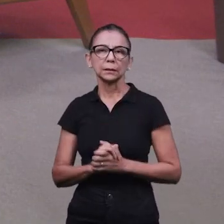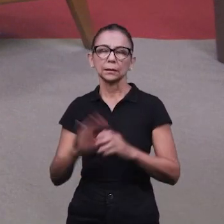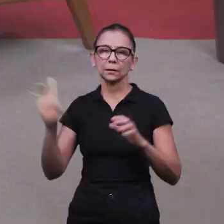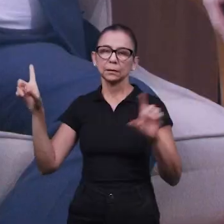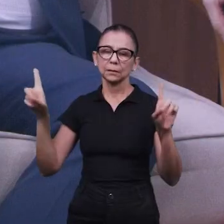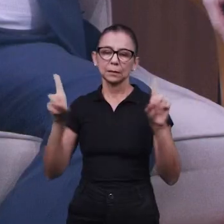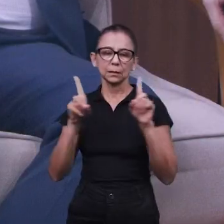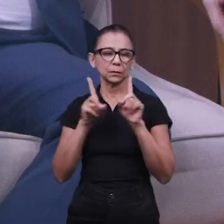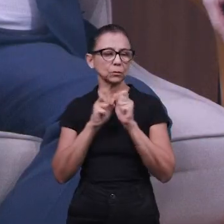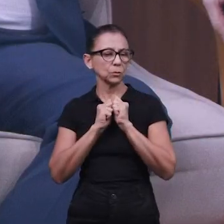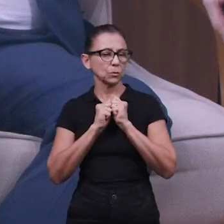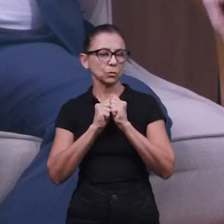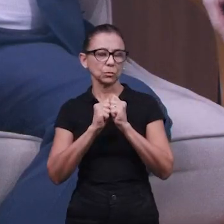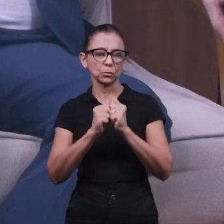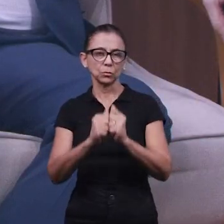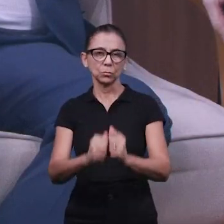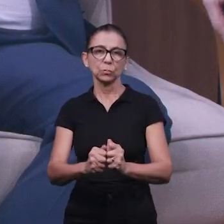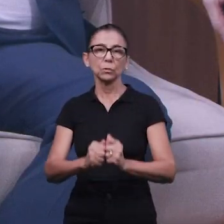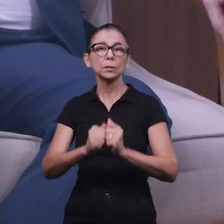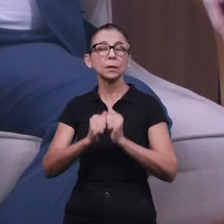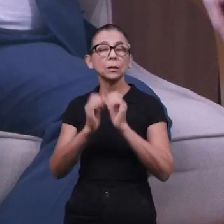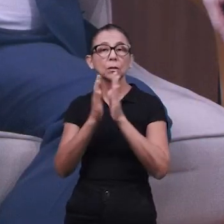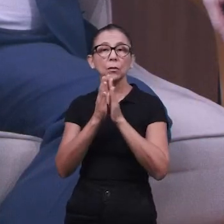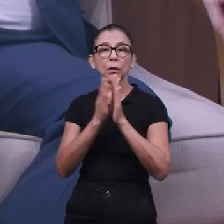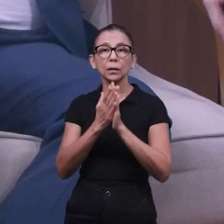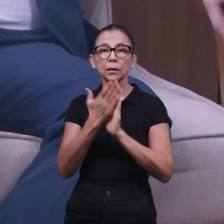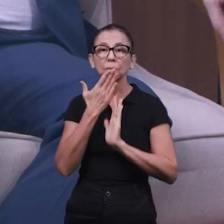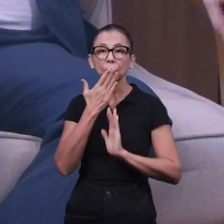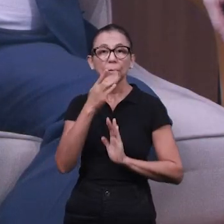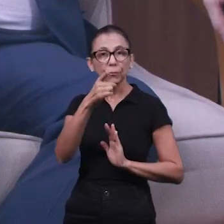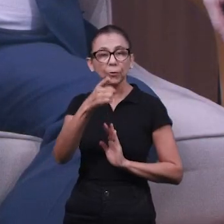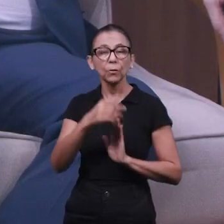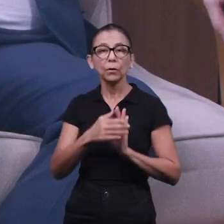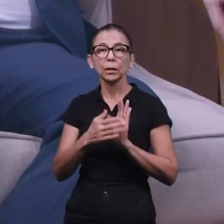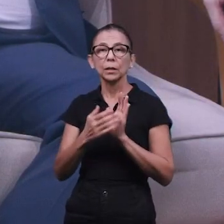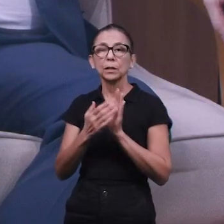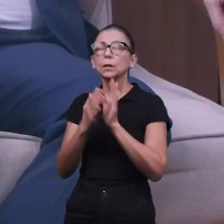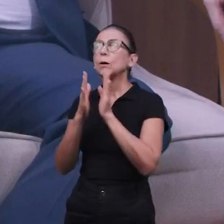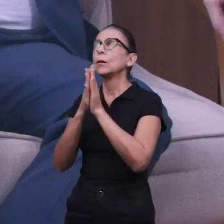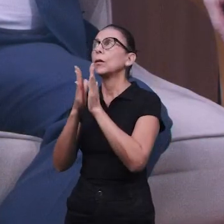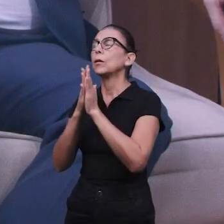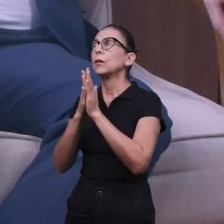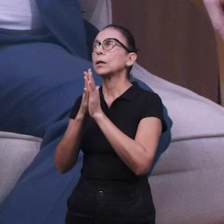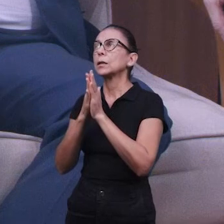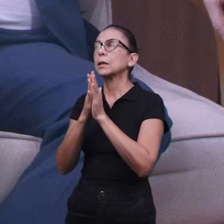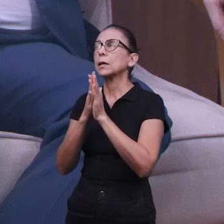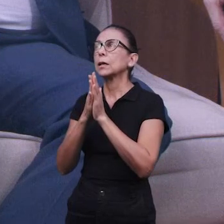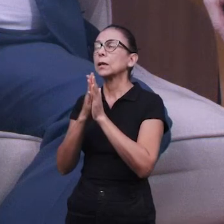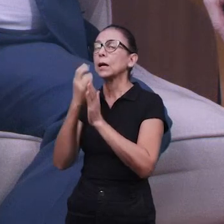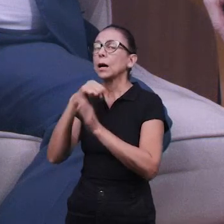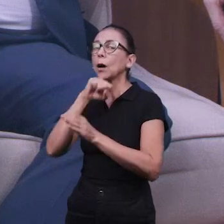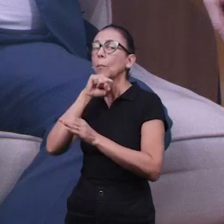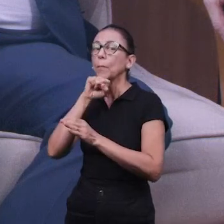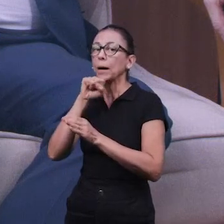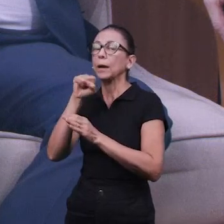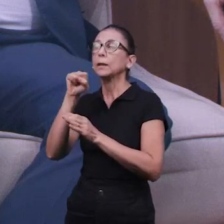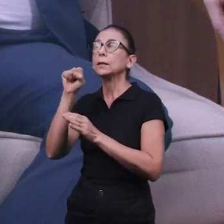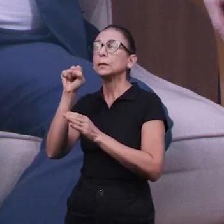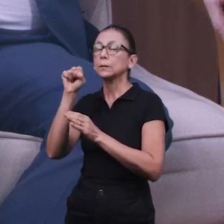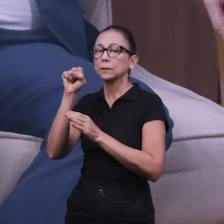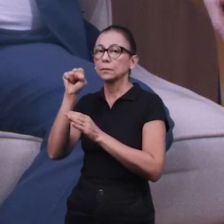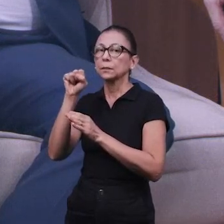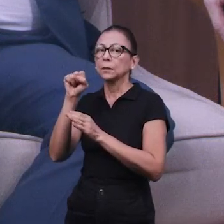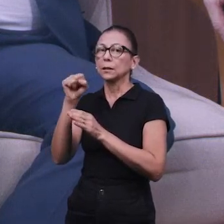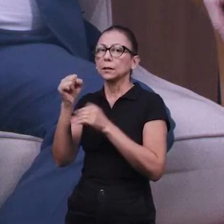consolateur, le paraclétos, c'est lui qui est à côté de nous. Il intercède pour nous, c'est pas n'importe quelle manière. Des fois, nous lisons